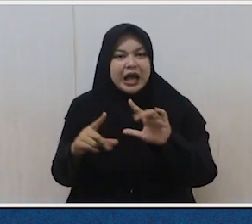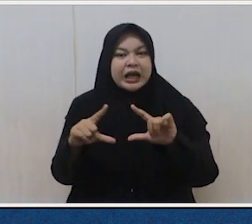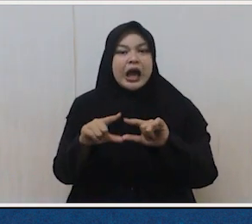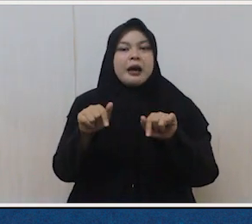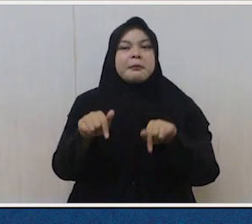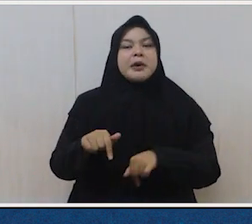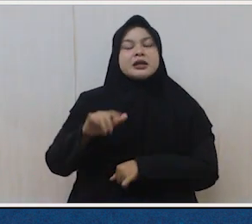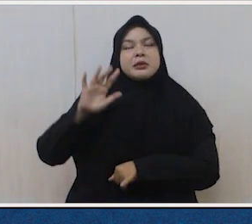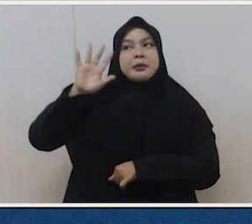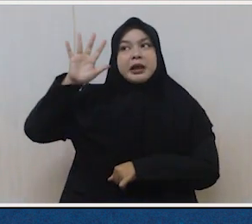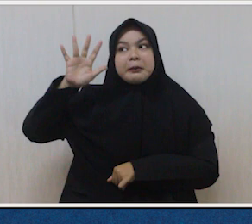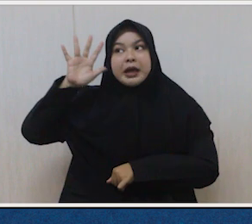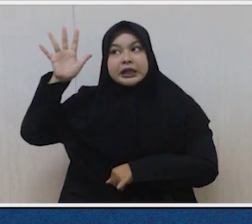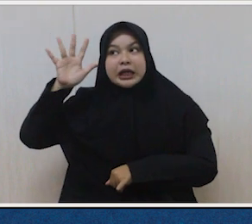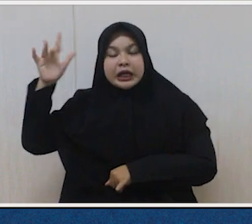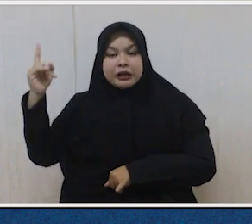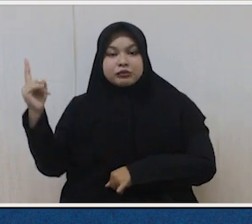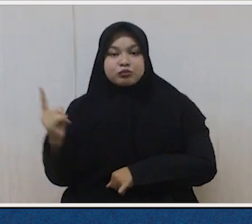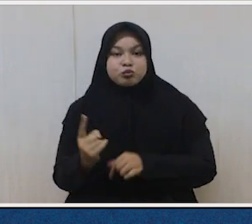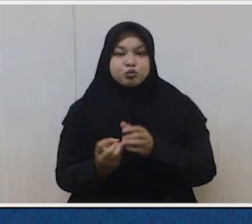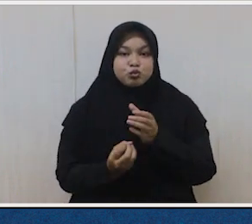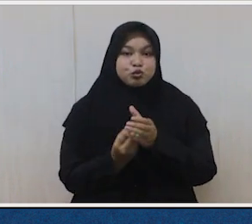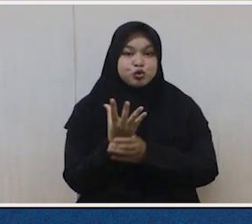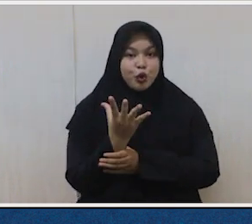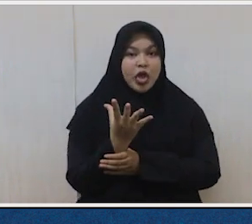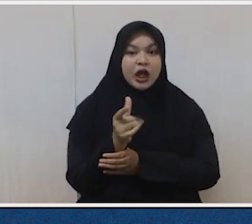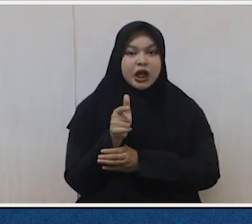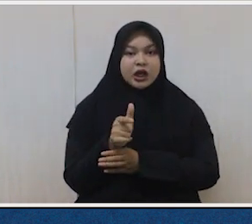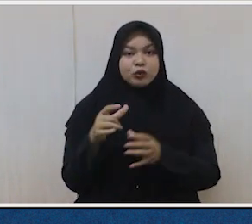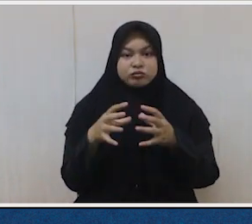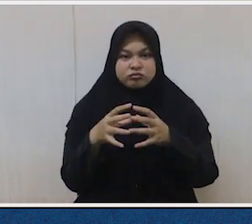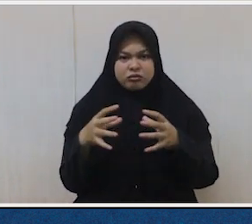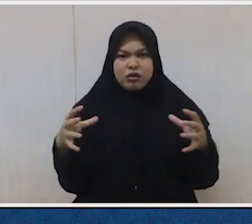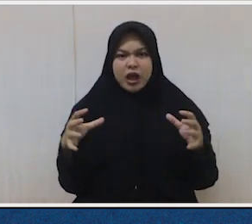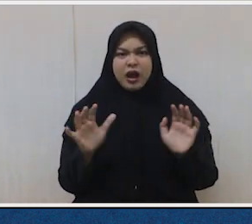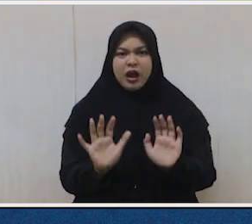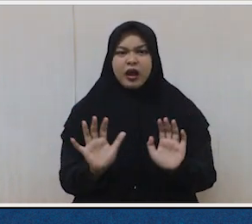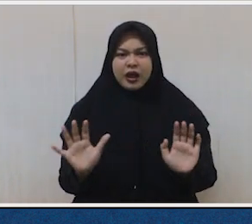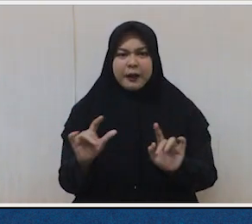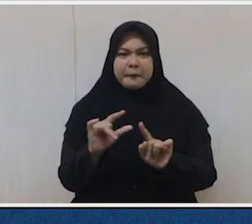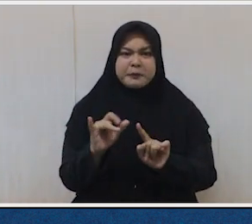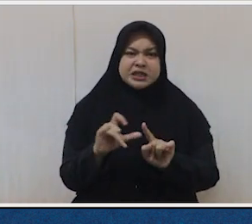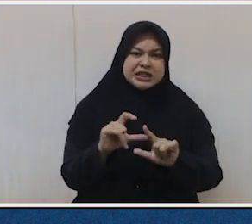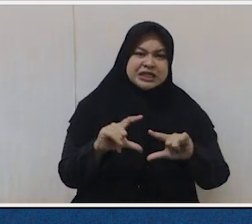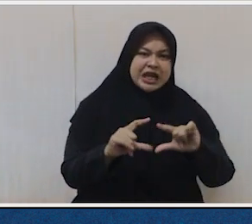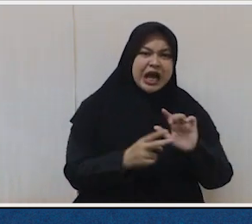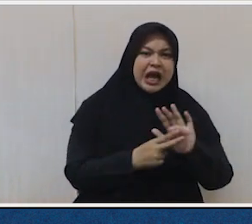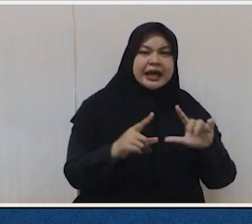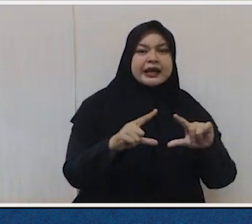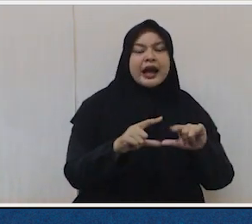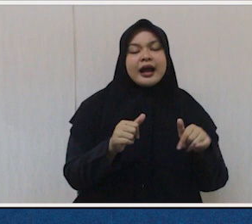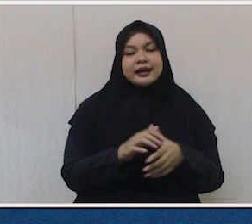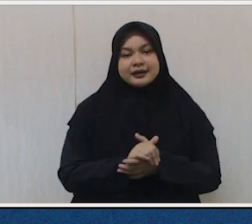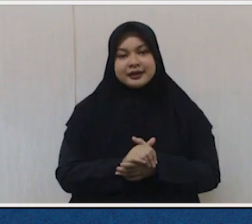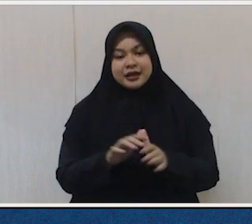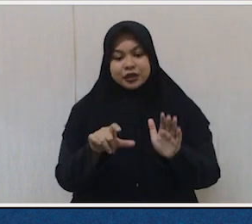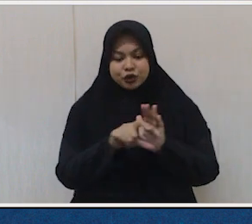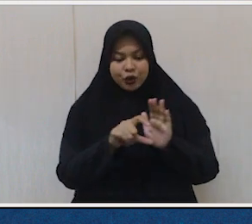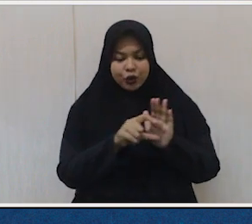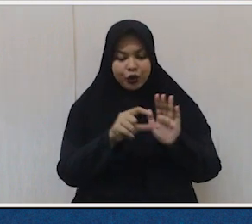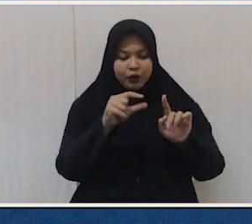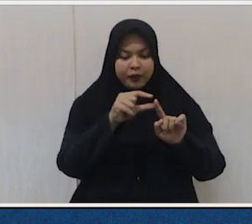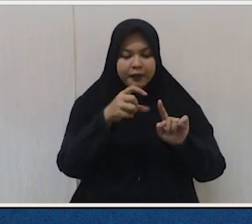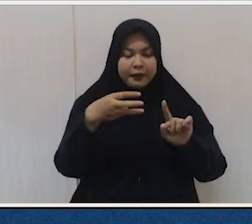eh imajinasi yang hadir p pada saat itu memang dominannya pidana eh misalkan kayak